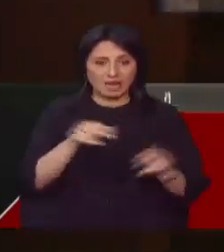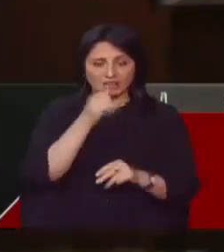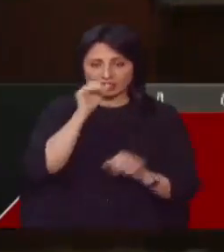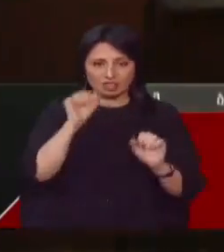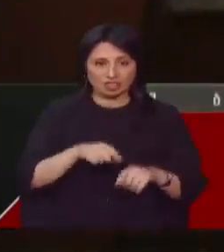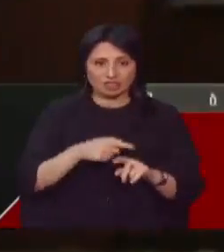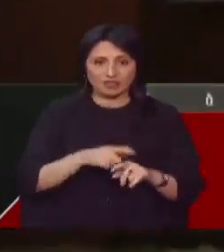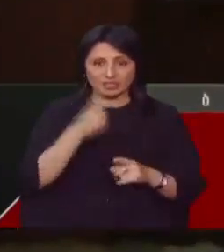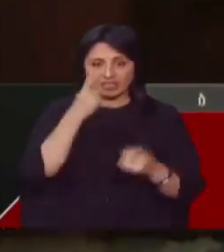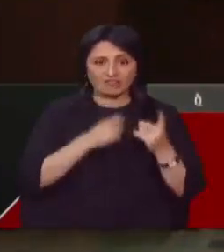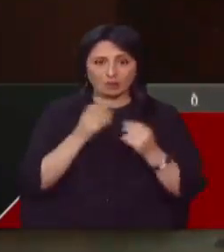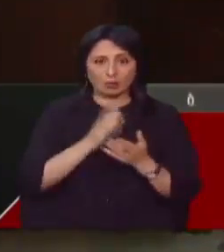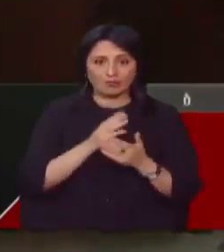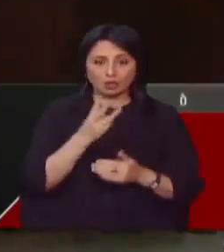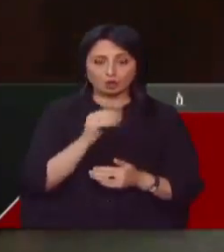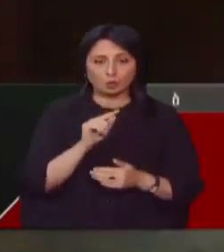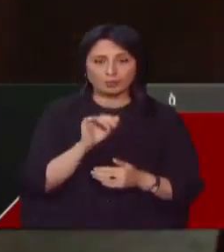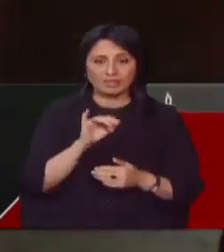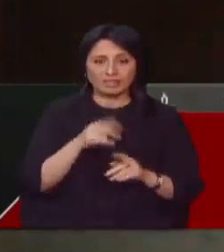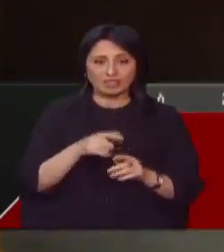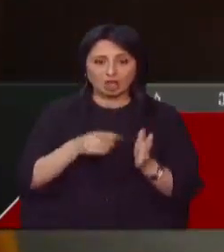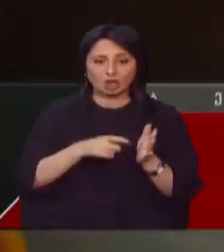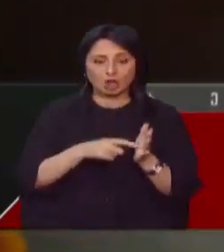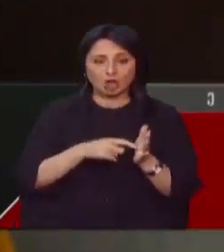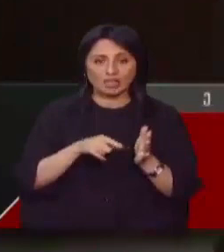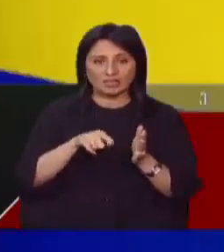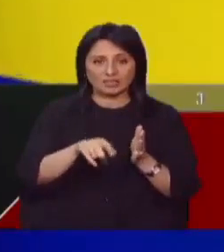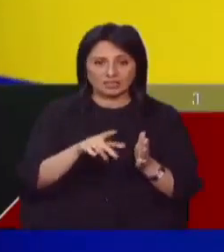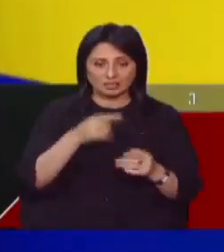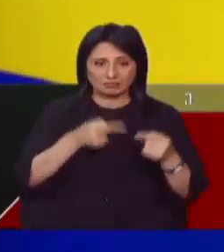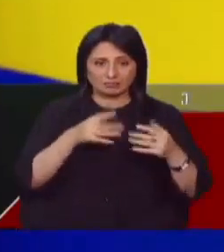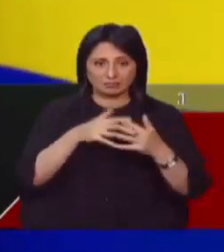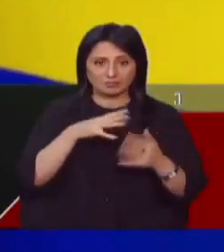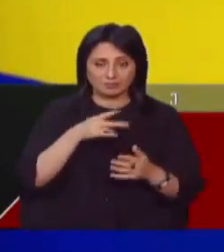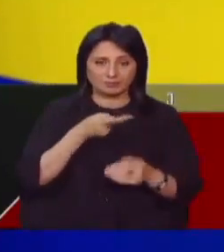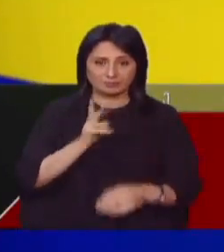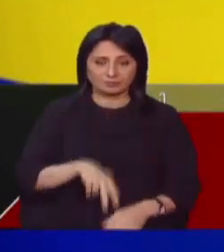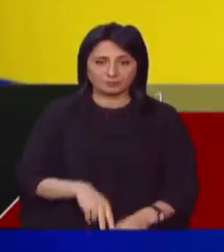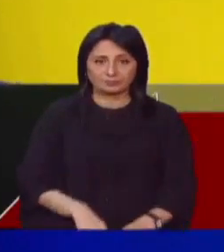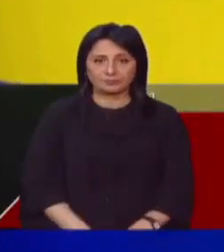ვერ შეძლეს. გავრცელებული ინფორმაციით შუბითიძე დონეცკის ოლქის დასახლებასთან იბრძოდა.